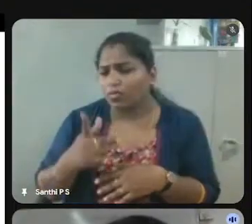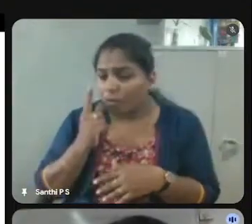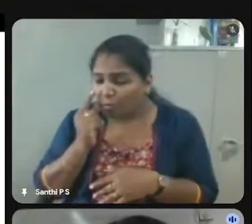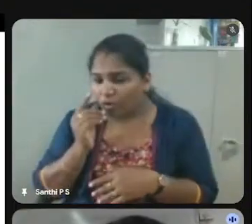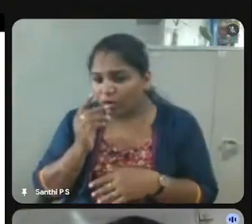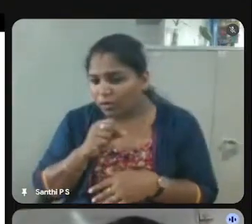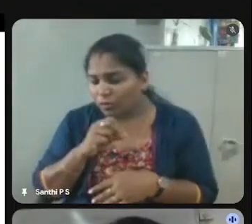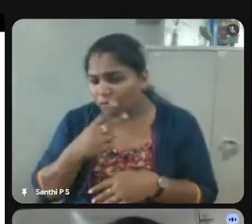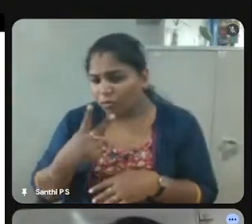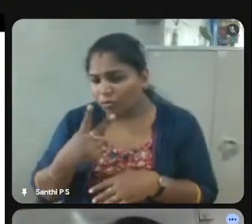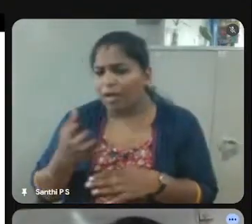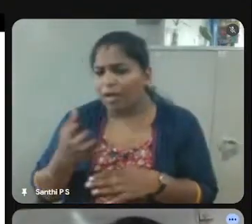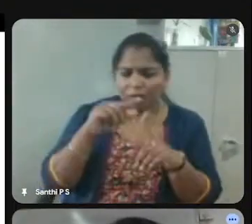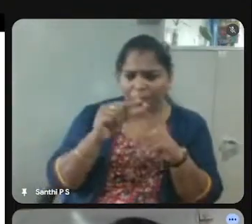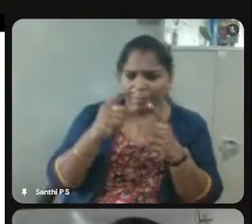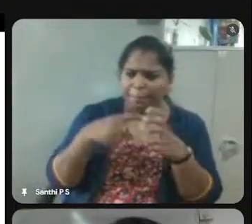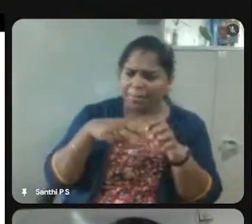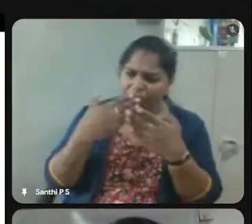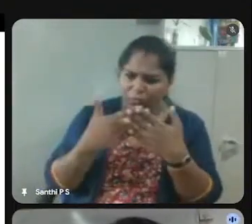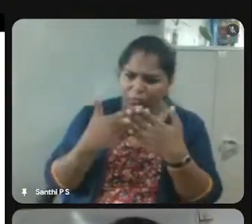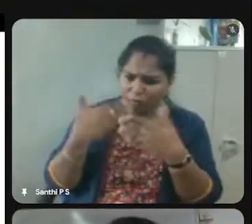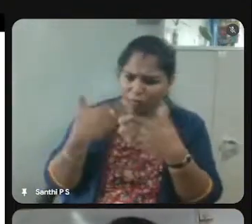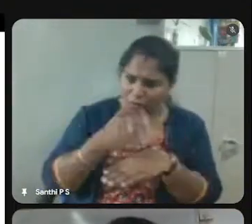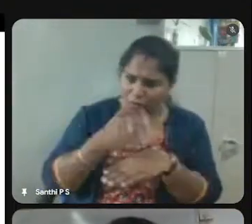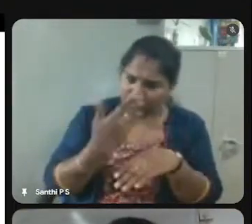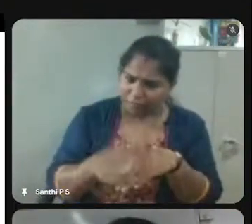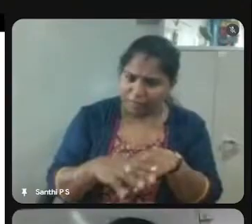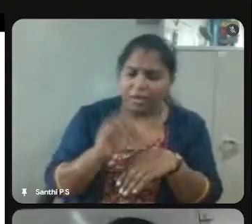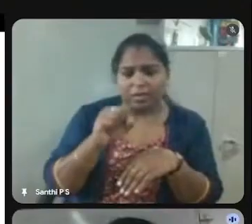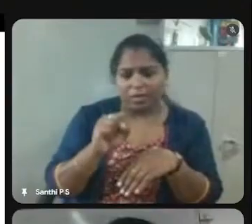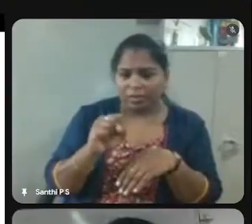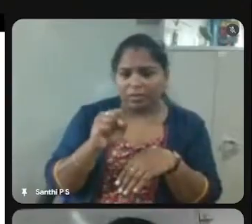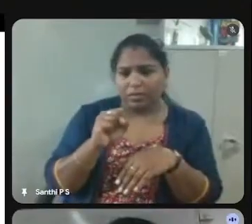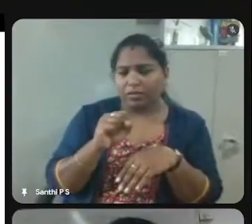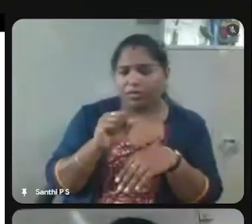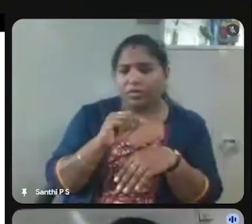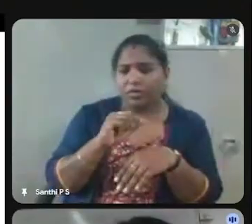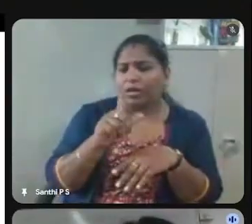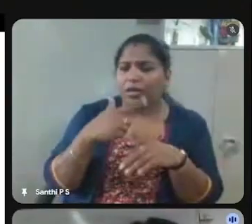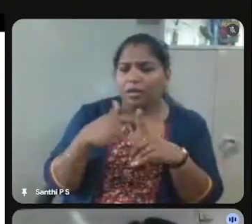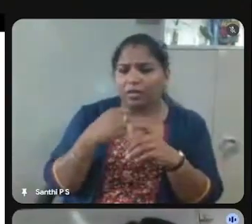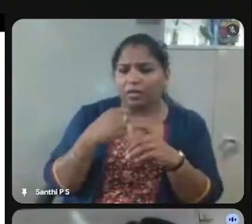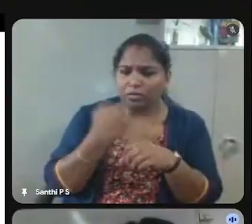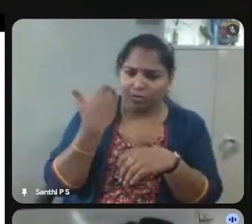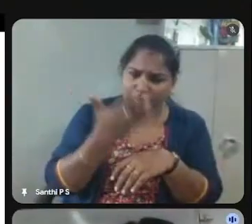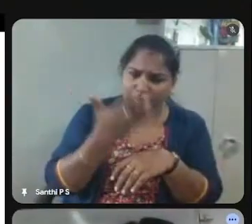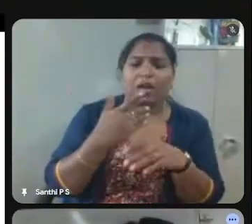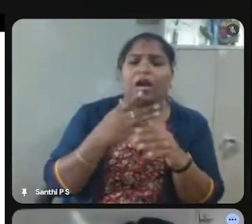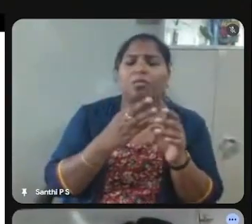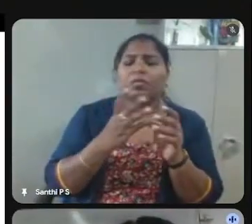പ്രീ സ്കൂളിലൊക്കെ വിട്ടിട്ടുണ്ടായിരുന്നോ? ഉണ്ട്. പ്രീ സ്കൂളിൽ പോകാൻ LKG-യിലാണ്. അക്ഷരമൊക്കെ ആരായിരുന്നു